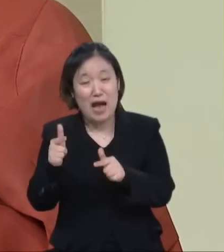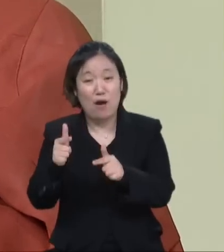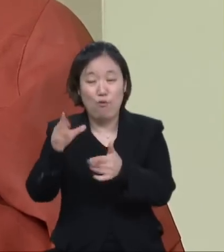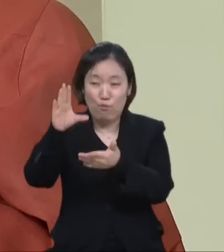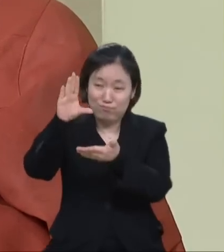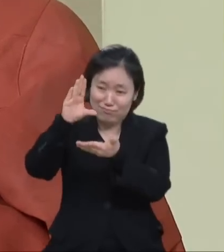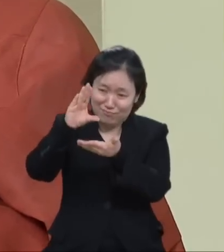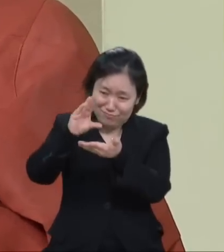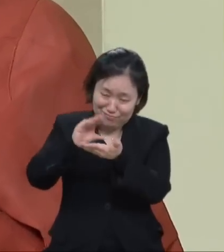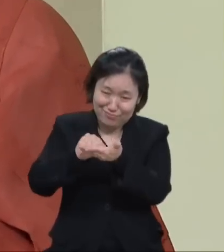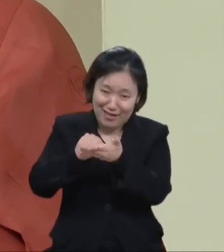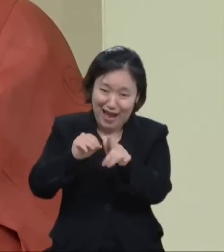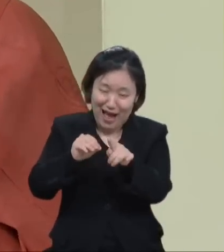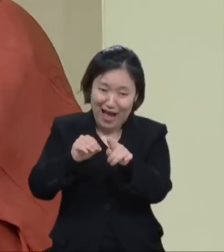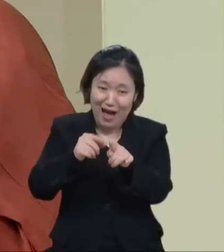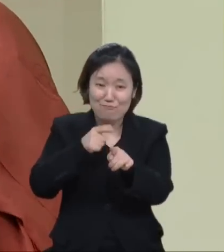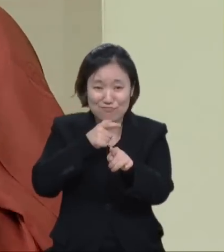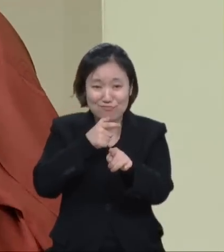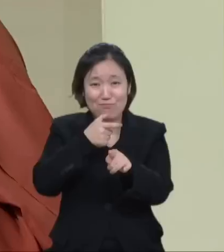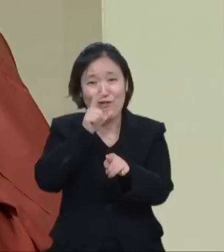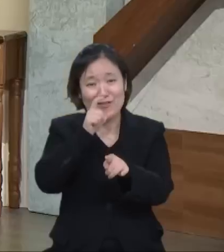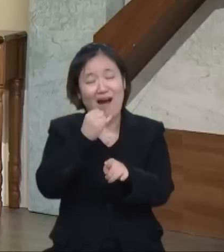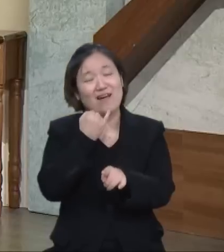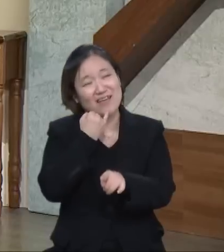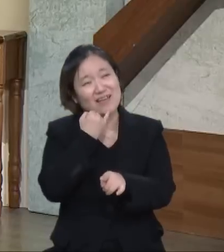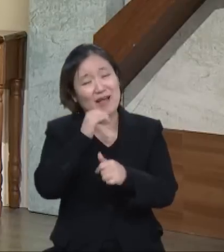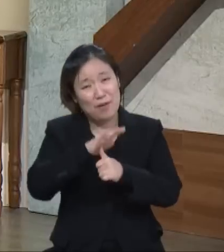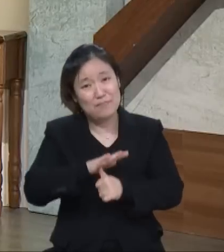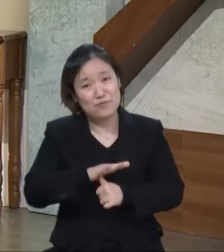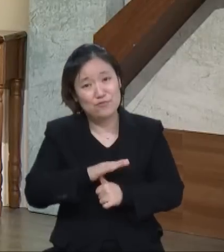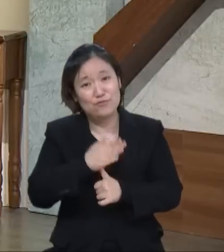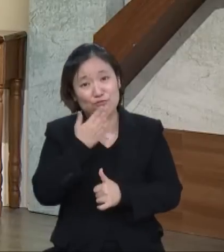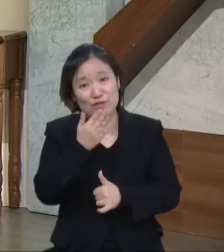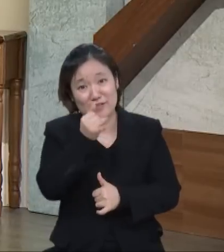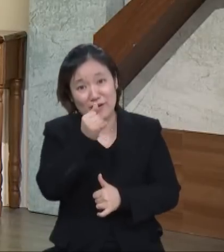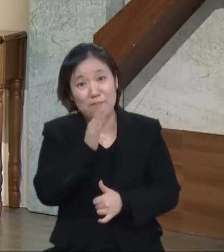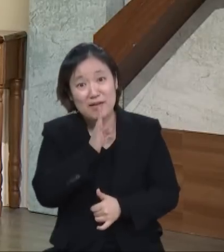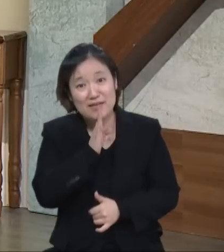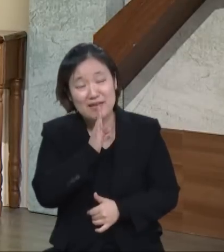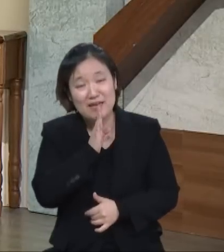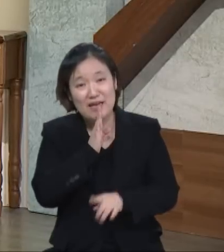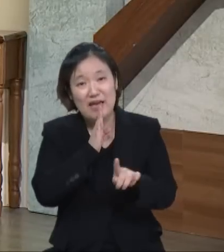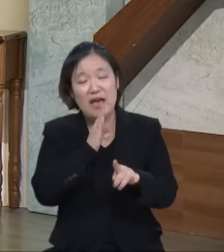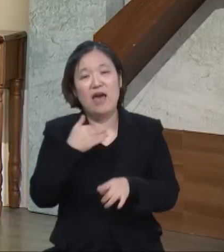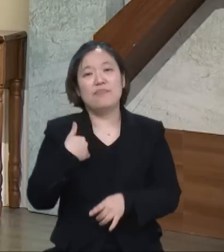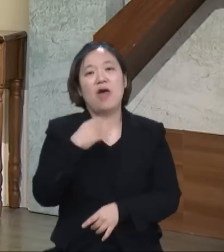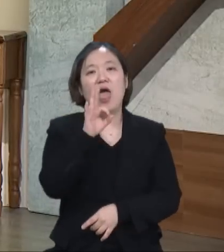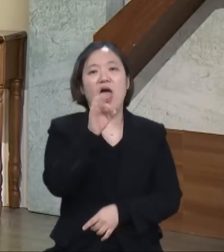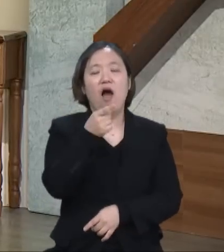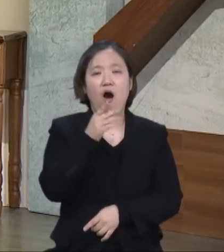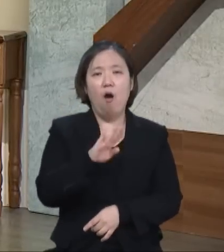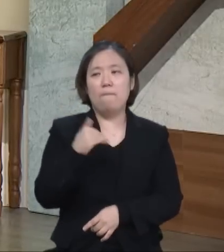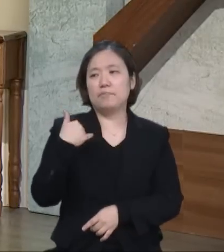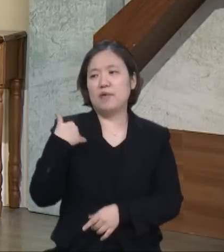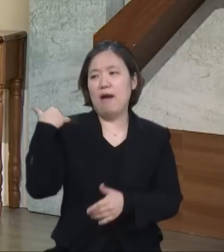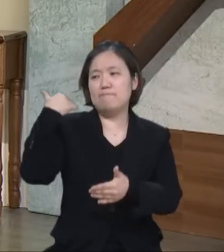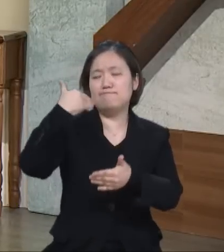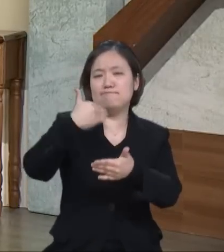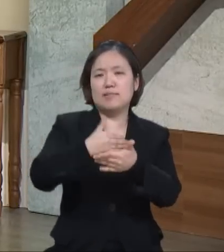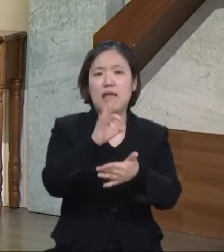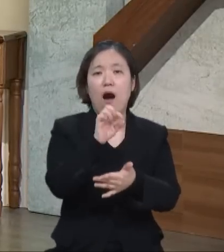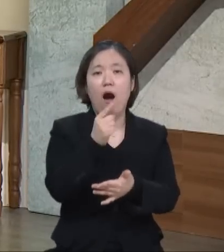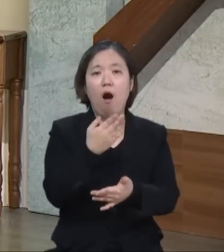감내하게 된다 그와 같습니다 내가 지은 업보는 내가 받을 수밖에 없지만 나의 숙제와